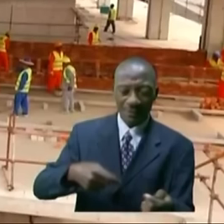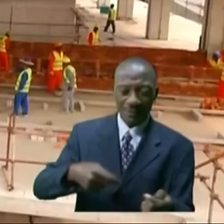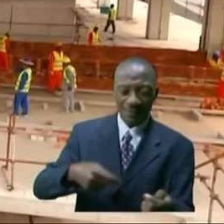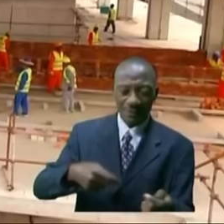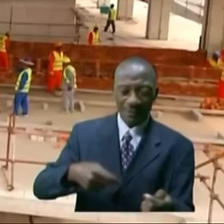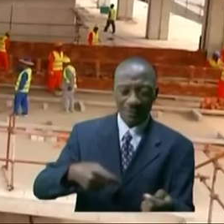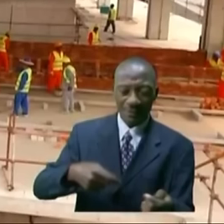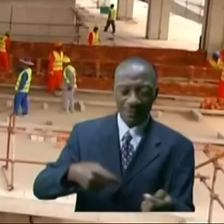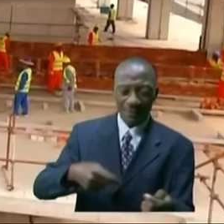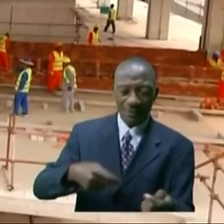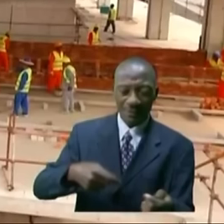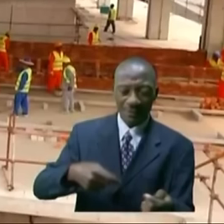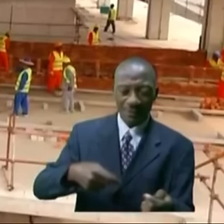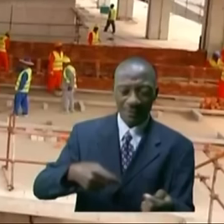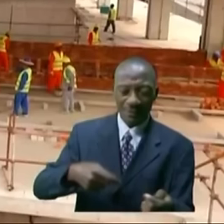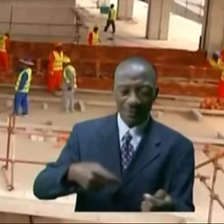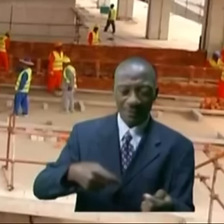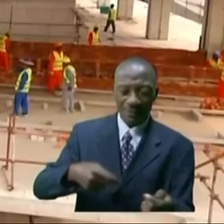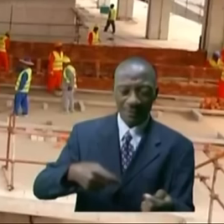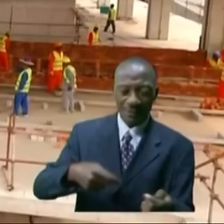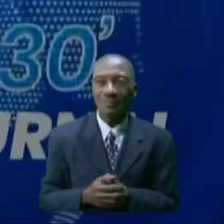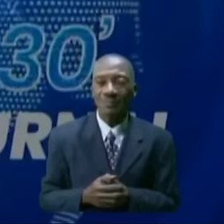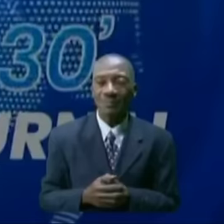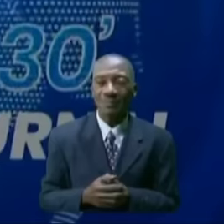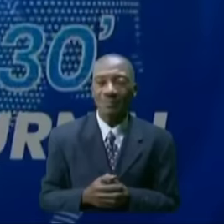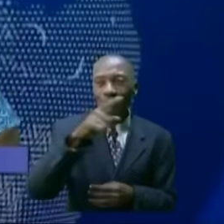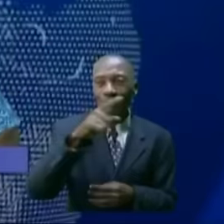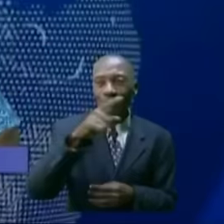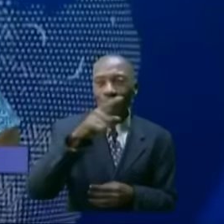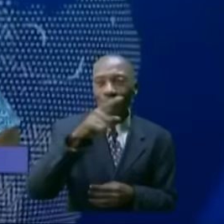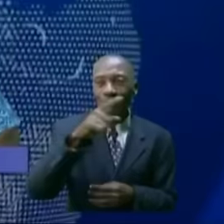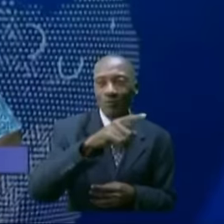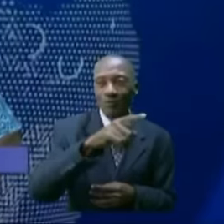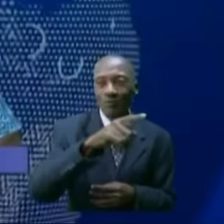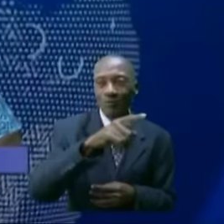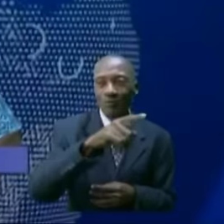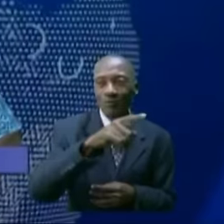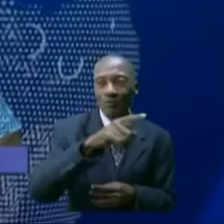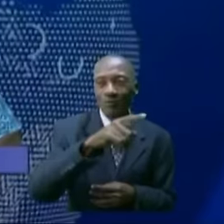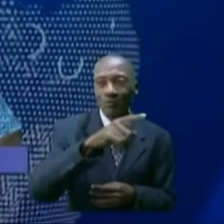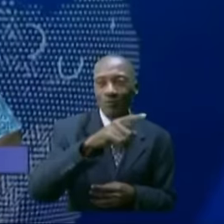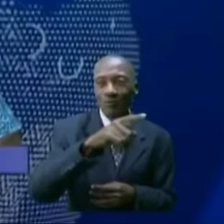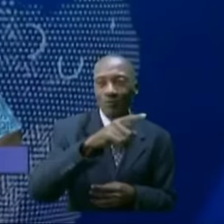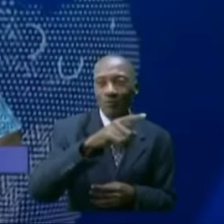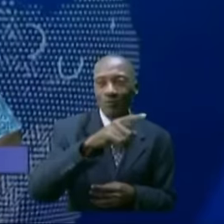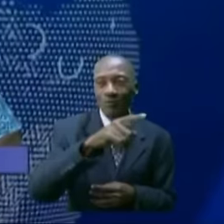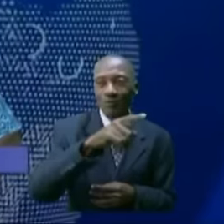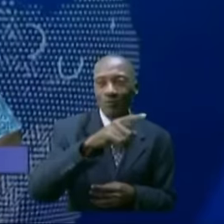70 pour